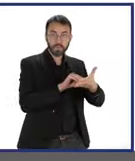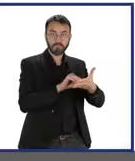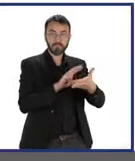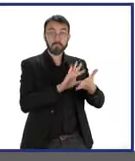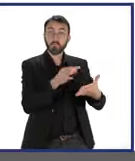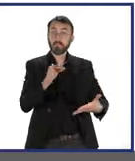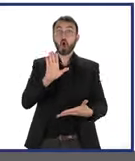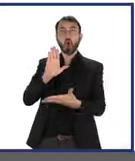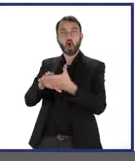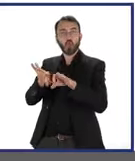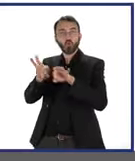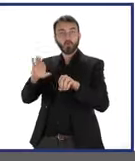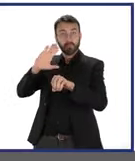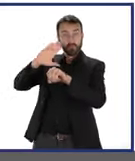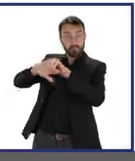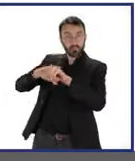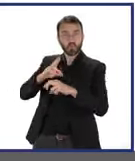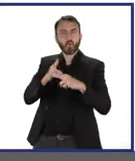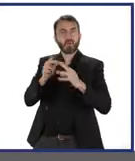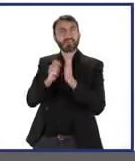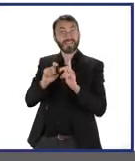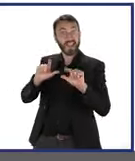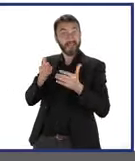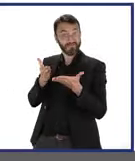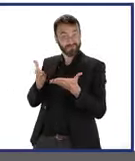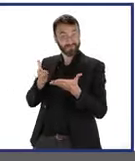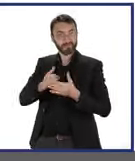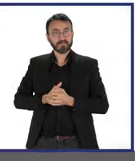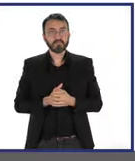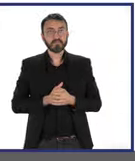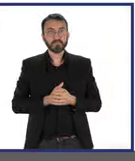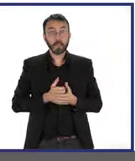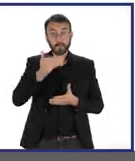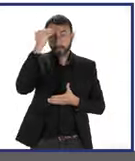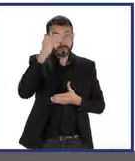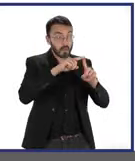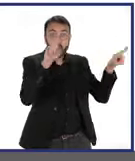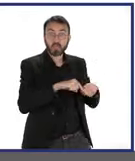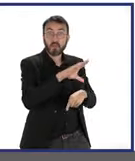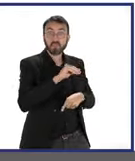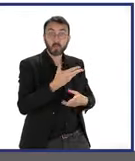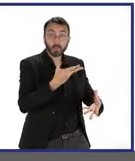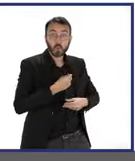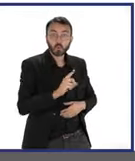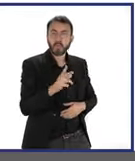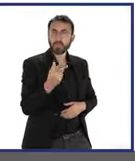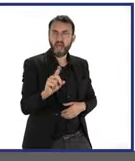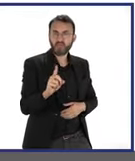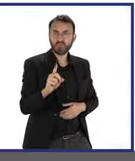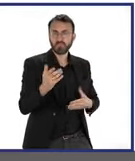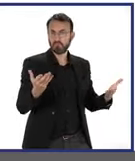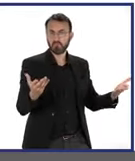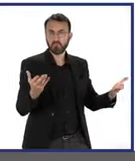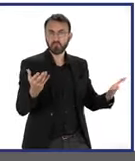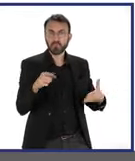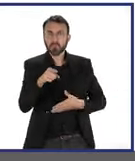fait le test, vous la collez sur le tube, là où il y a nom et date. Si vous n'avez pas reçu votre lettre d'invitation, ce n'est pas